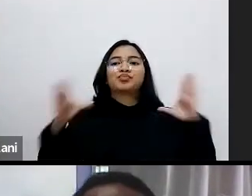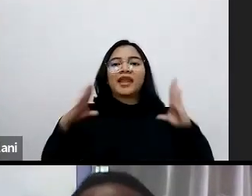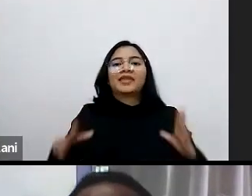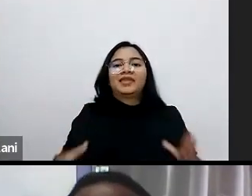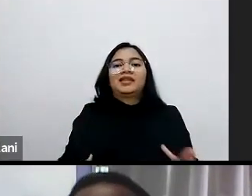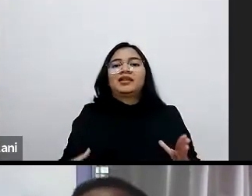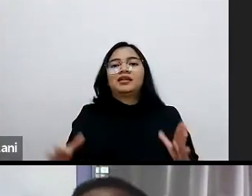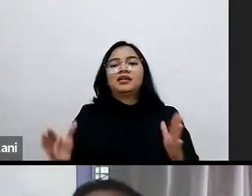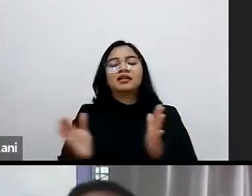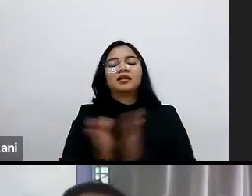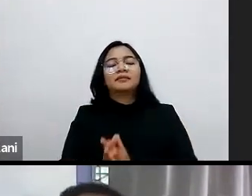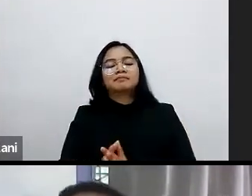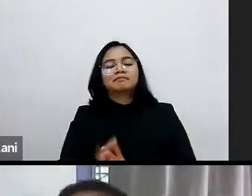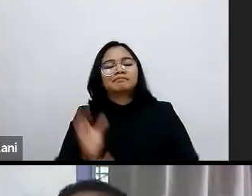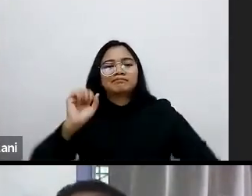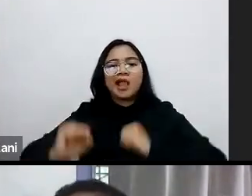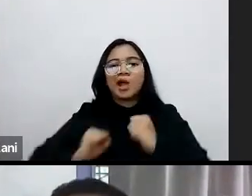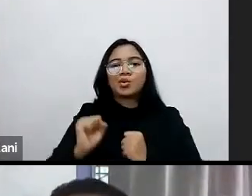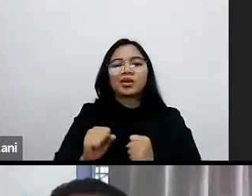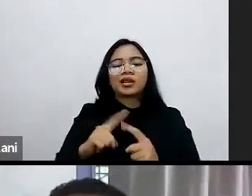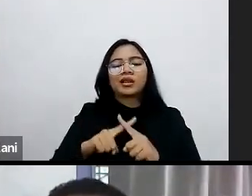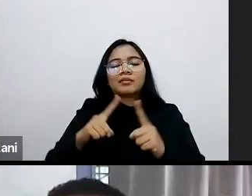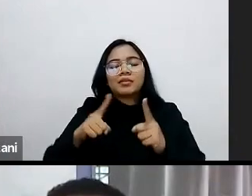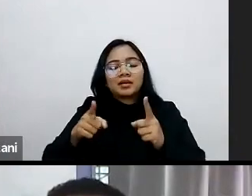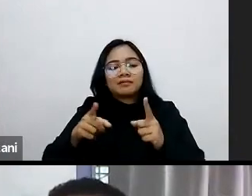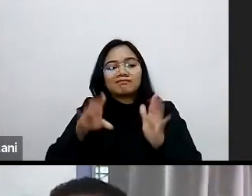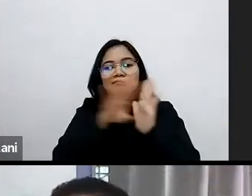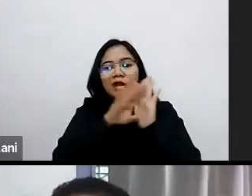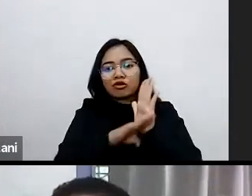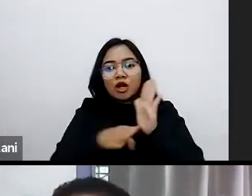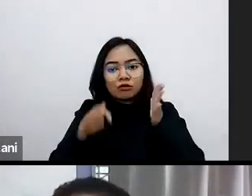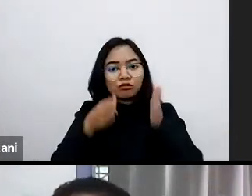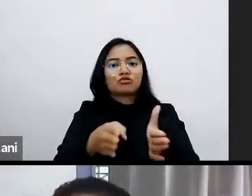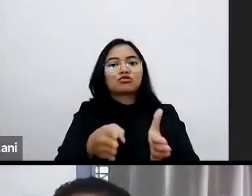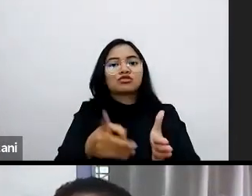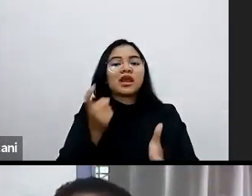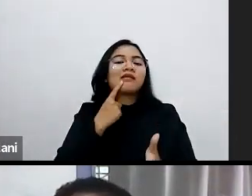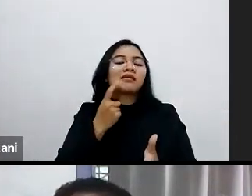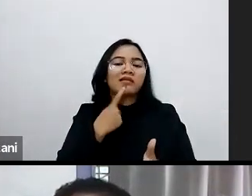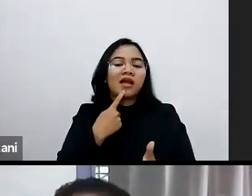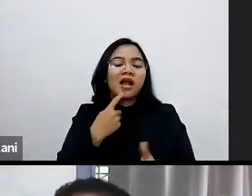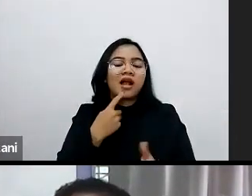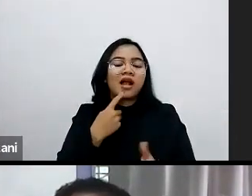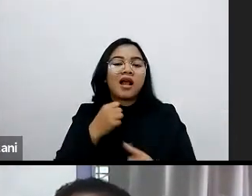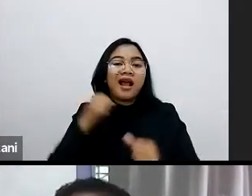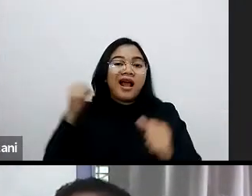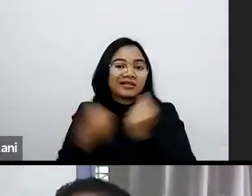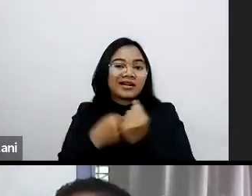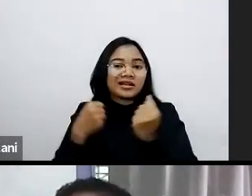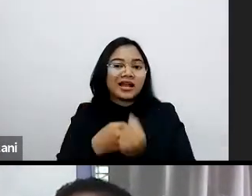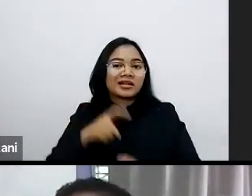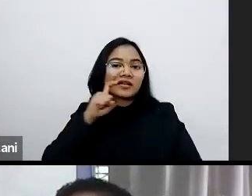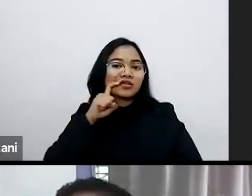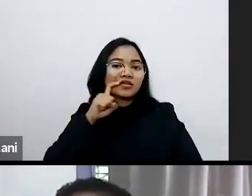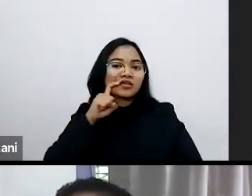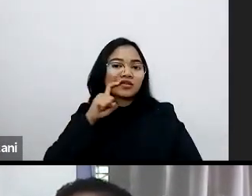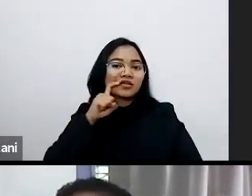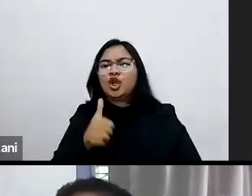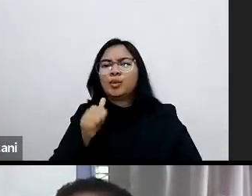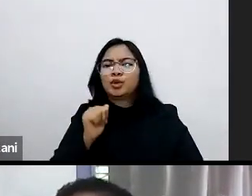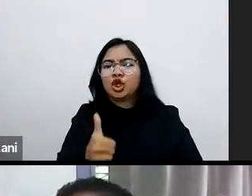Akan tetapi peraturan khusus mengenai kekerasan seksual ini juga sangat diperlukan agar